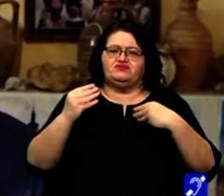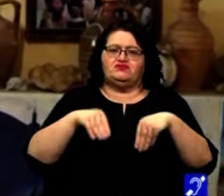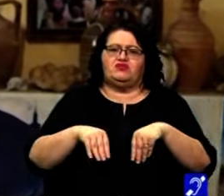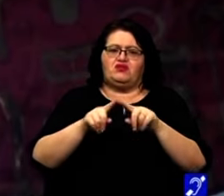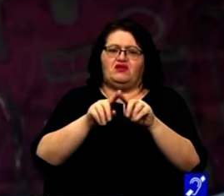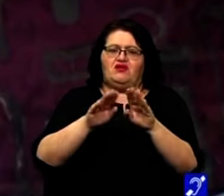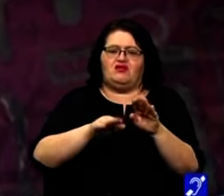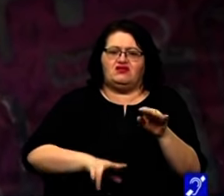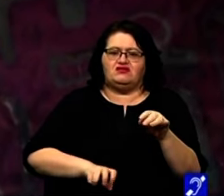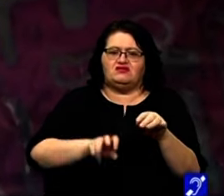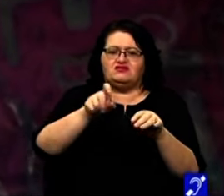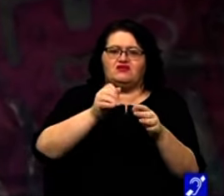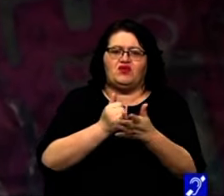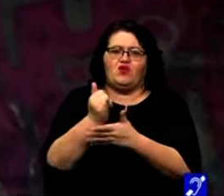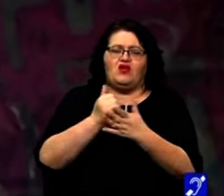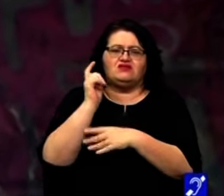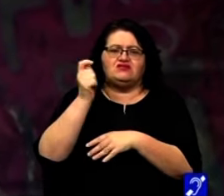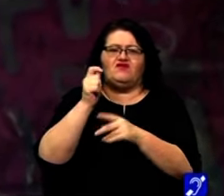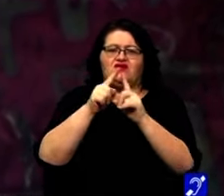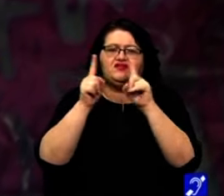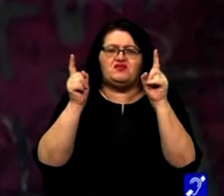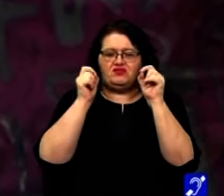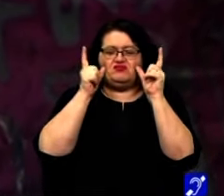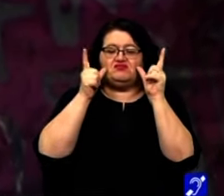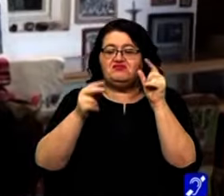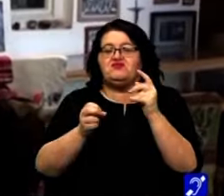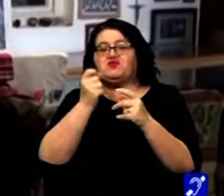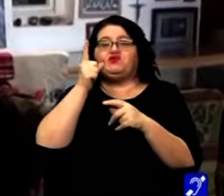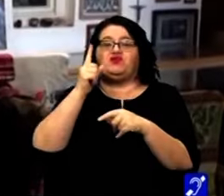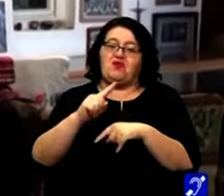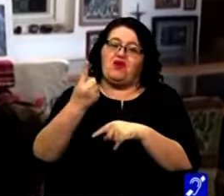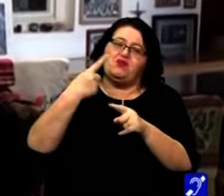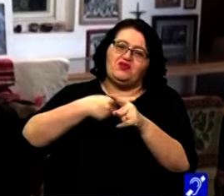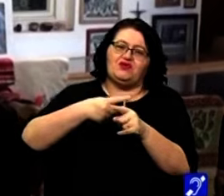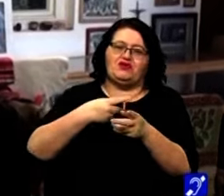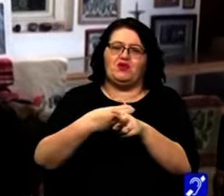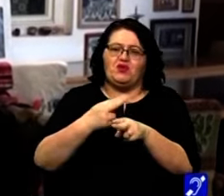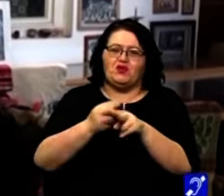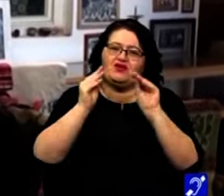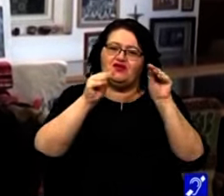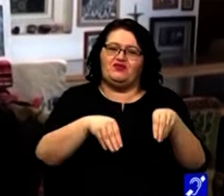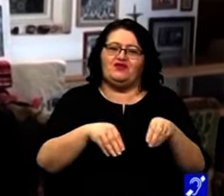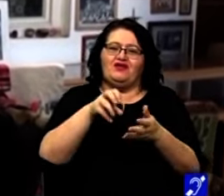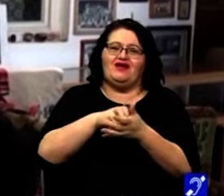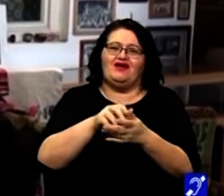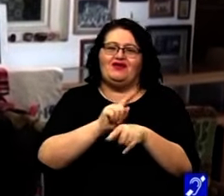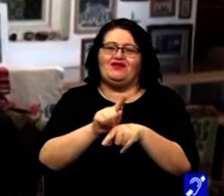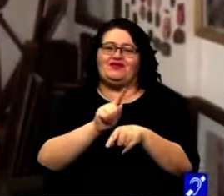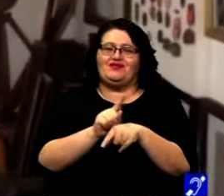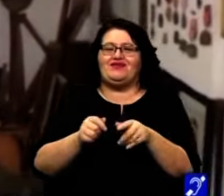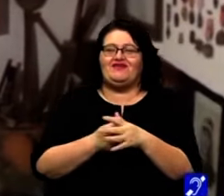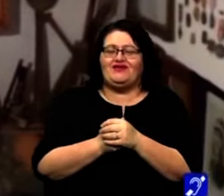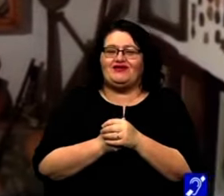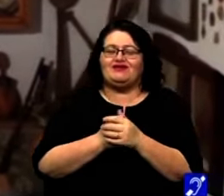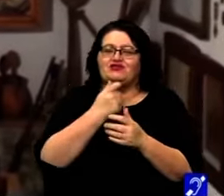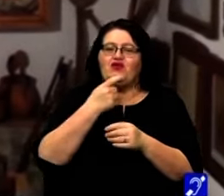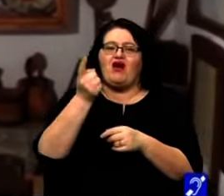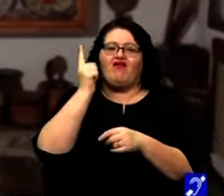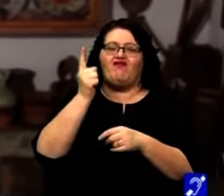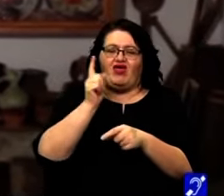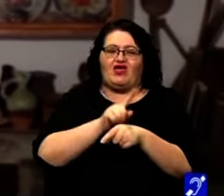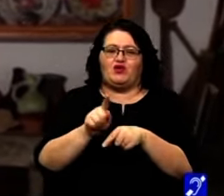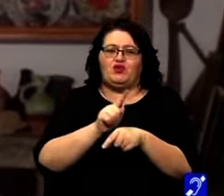treptele colecției afară și dimineața când mă trezesc, îl iau, îl curăț și îl așez la locul ce îi se cuvine. Cel mai vechi exponat